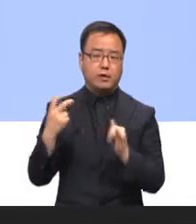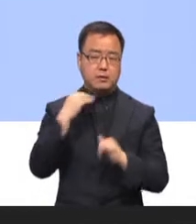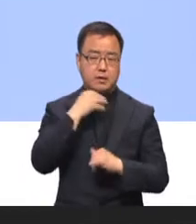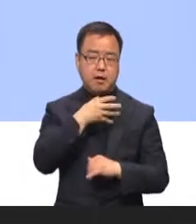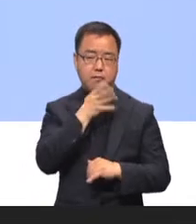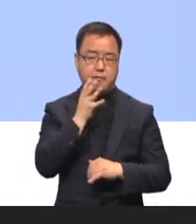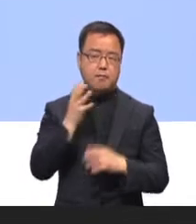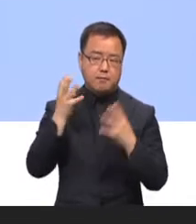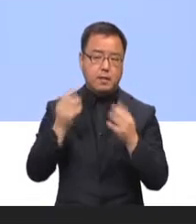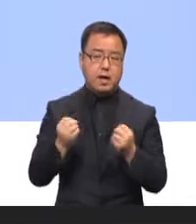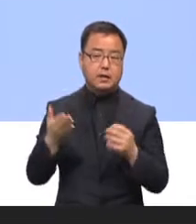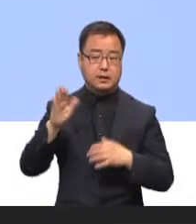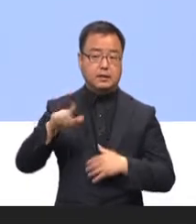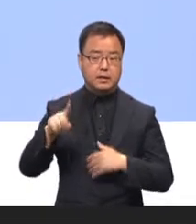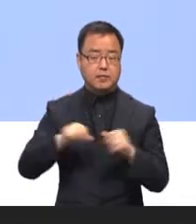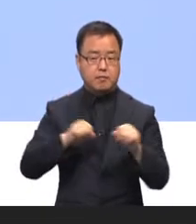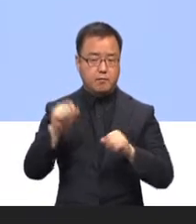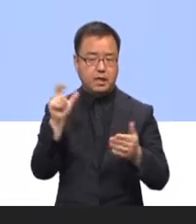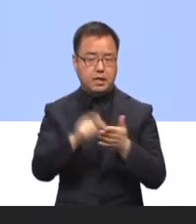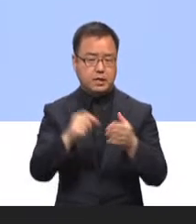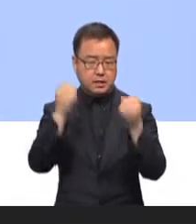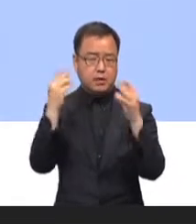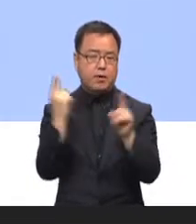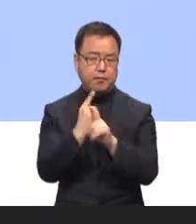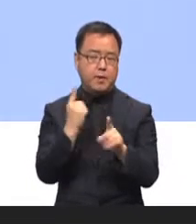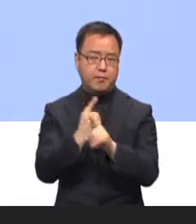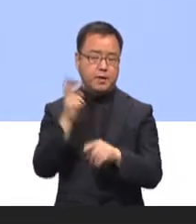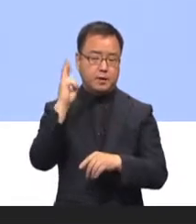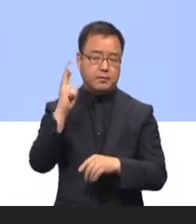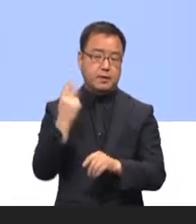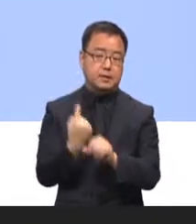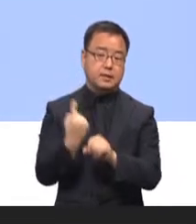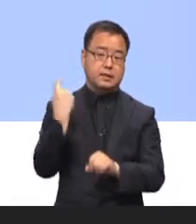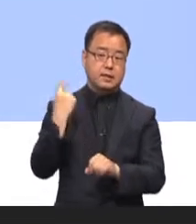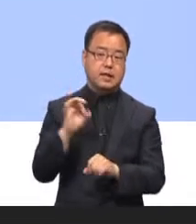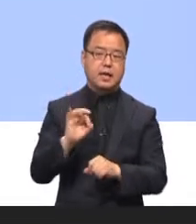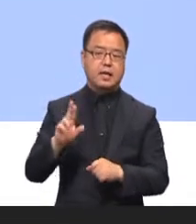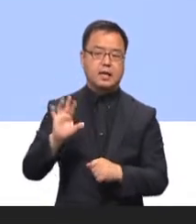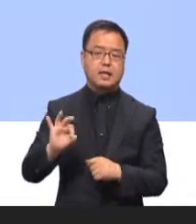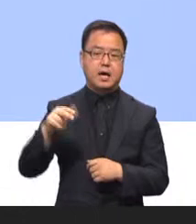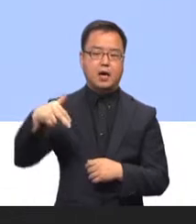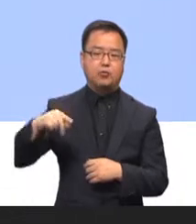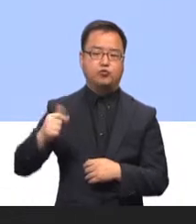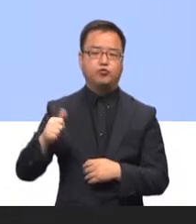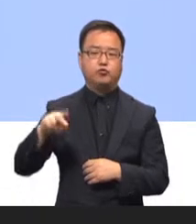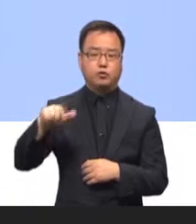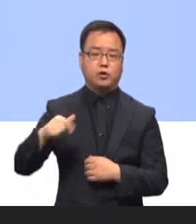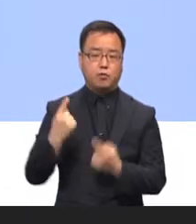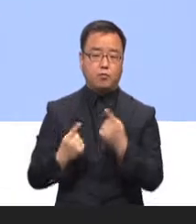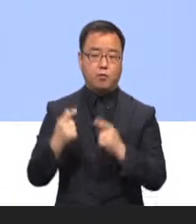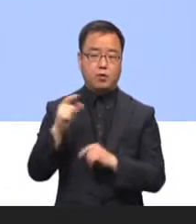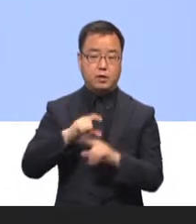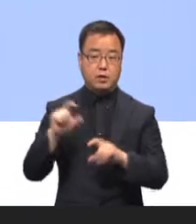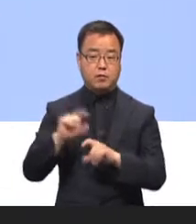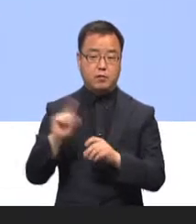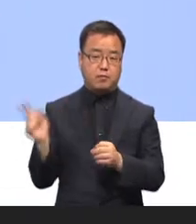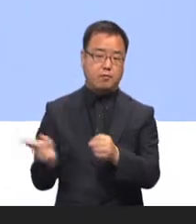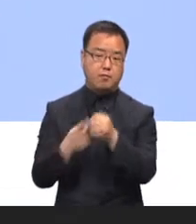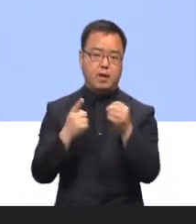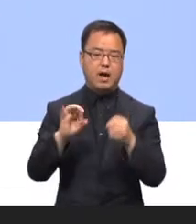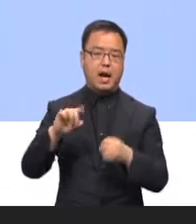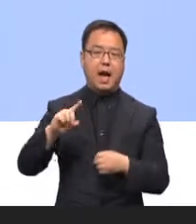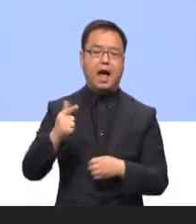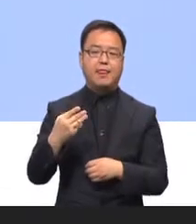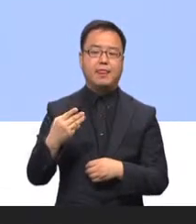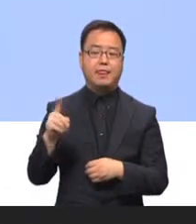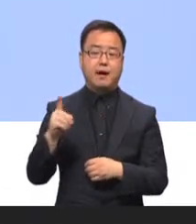전망입니다 지난해 에그 삼성 양준혁 선수의 기록을 넘어서면서 통산 최다안타 기록을 않다 를 기록했던 박용택